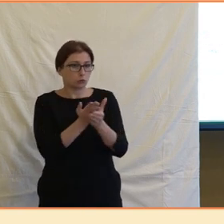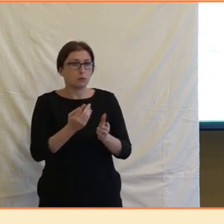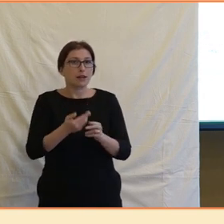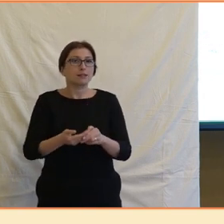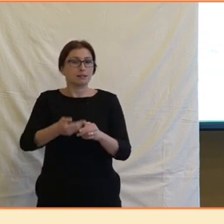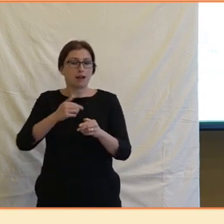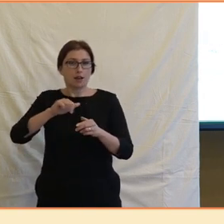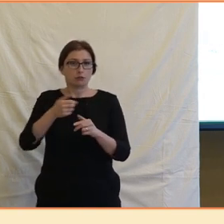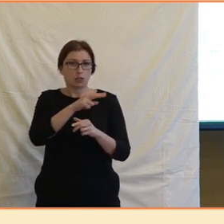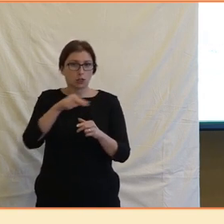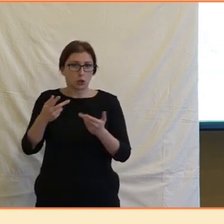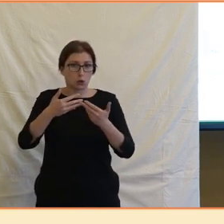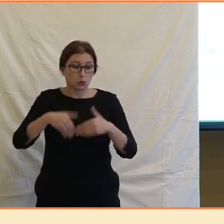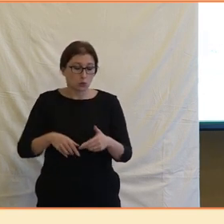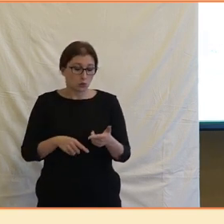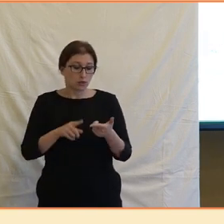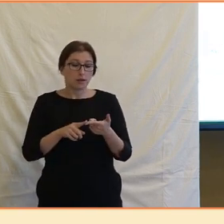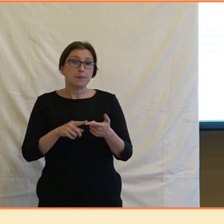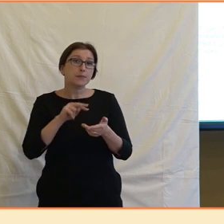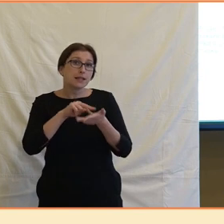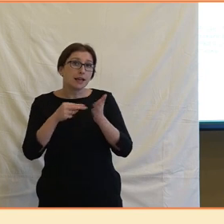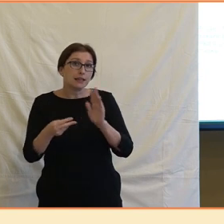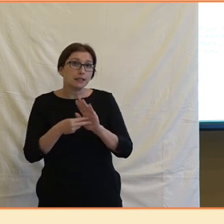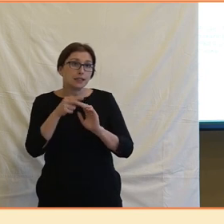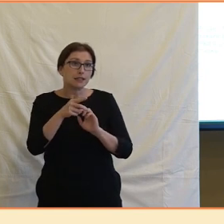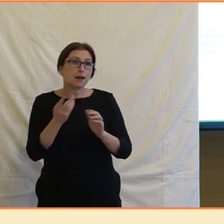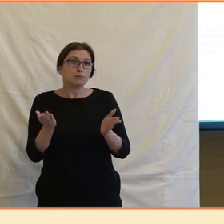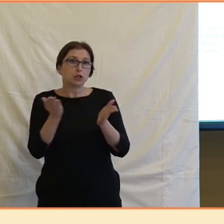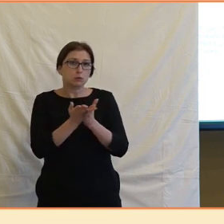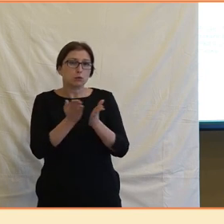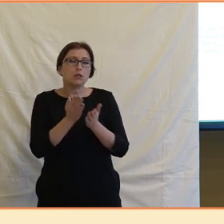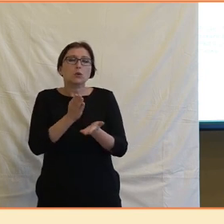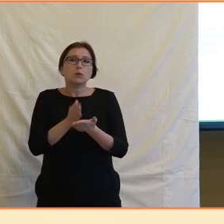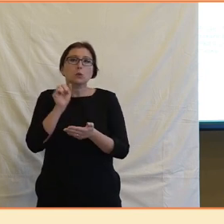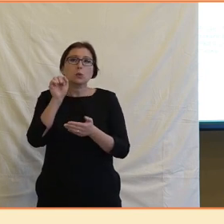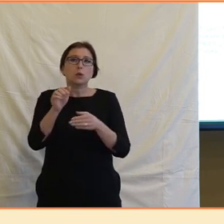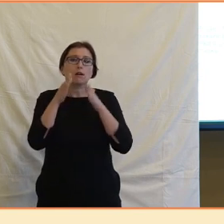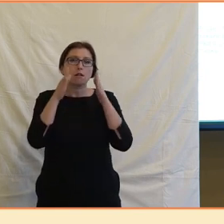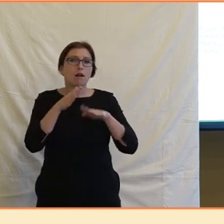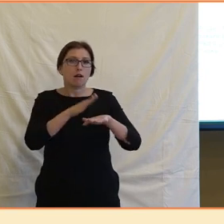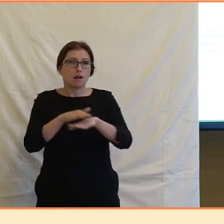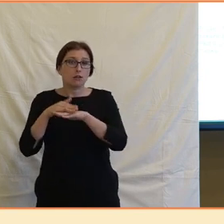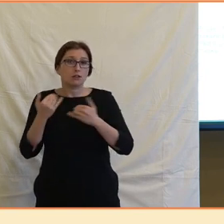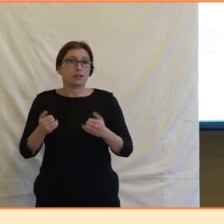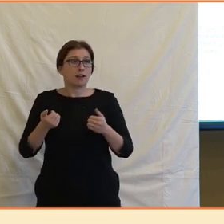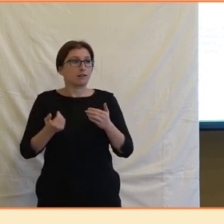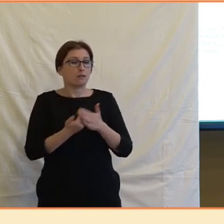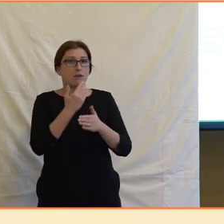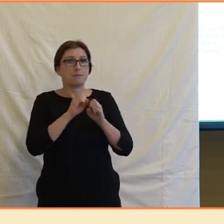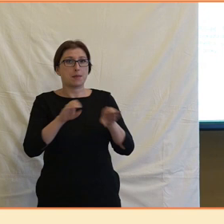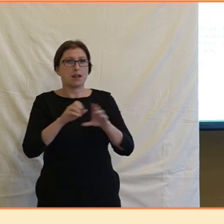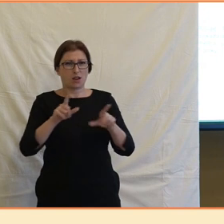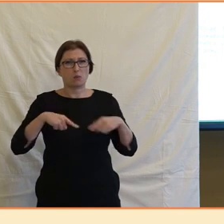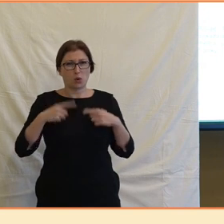tato technologie se používá, jak už jsem i ráno naznačila, v současných médiích poměrně